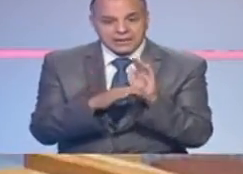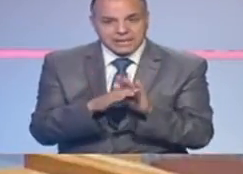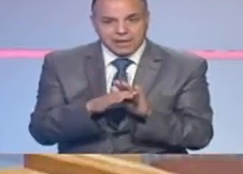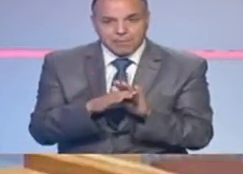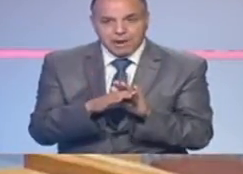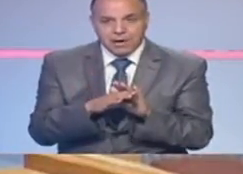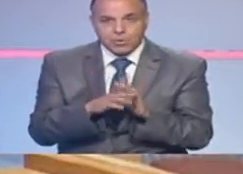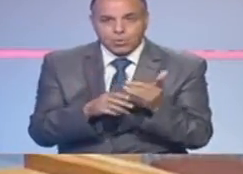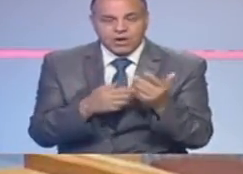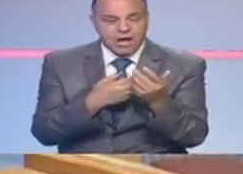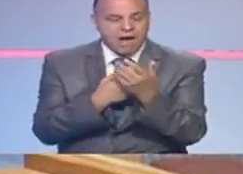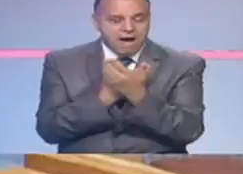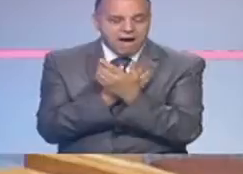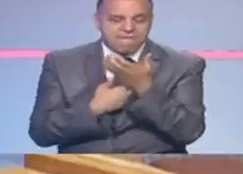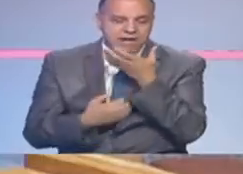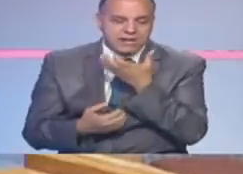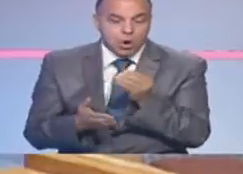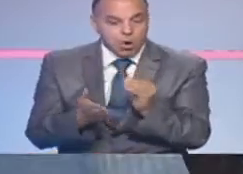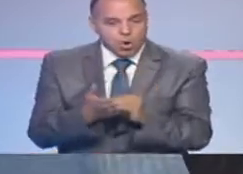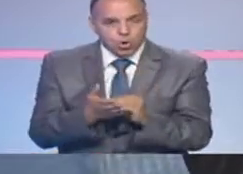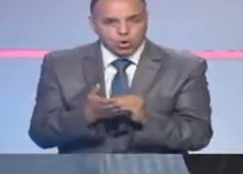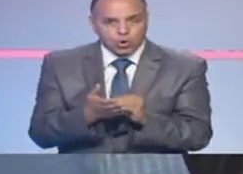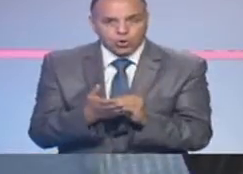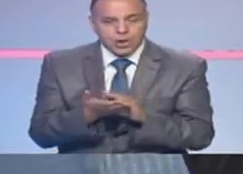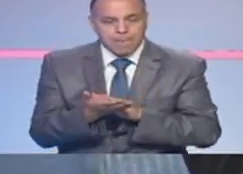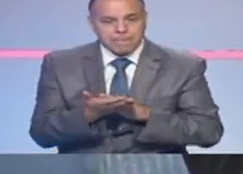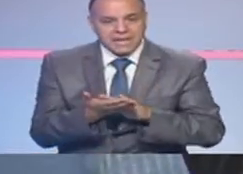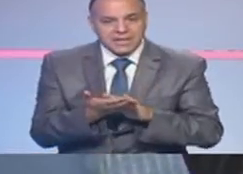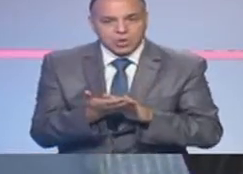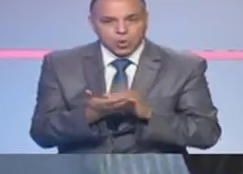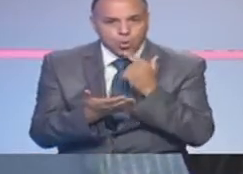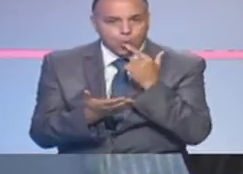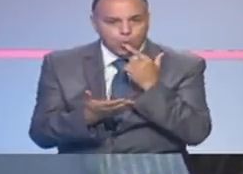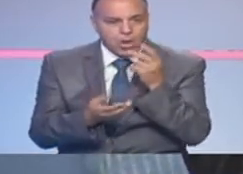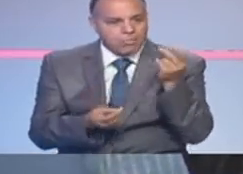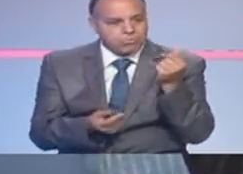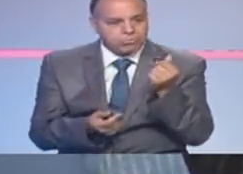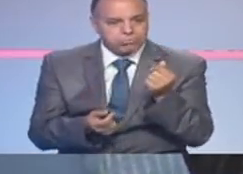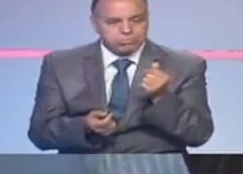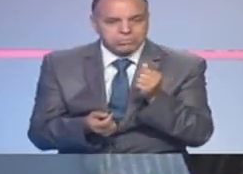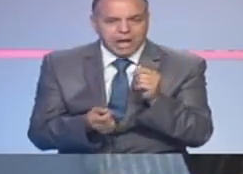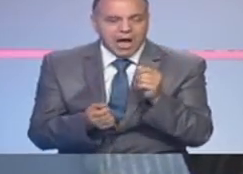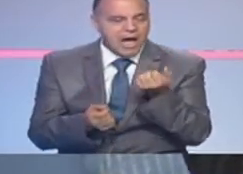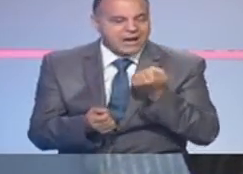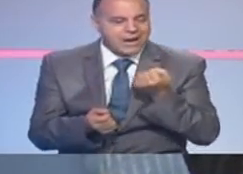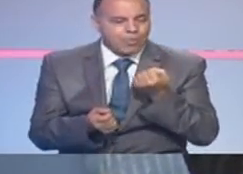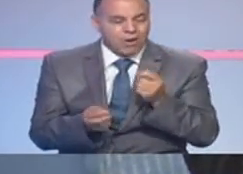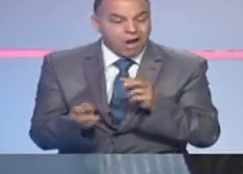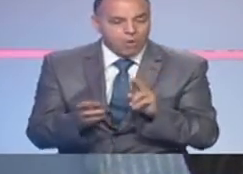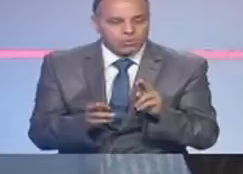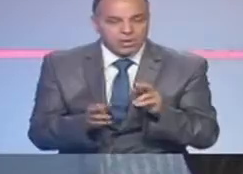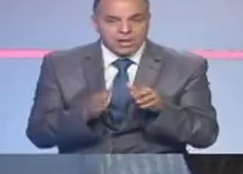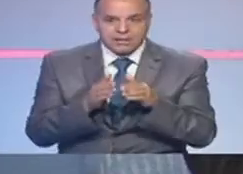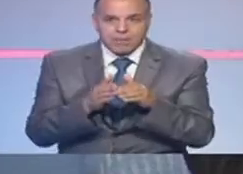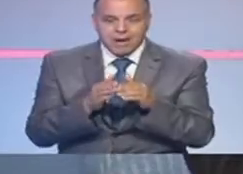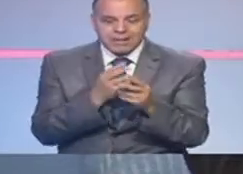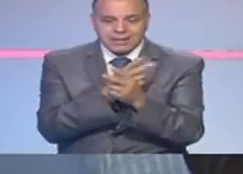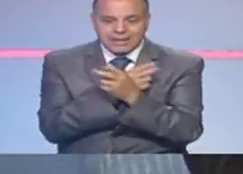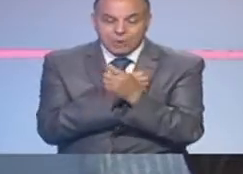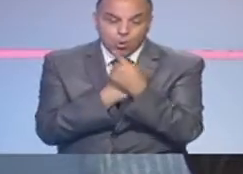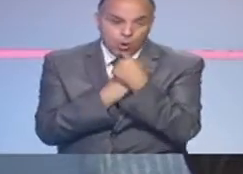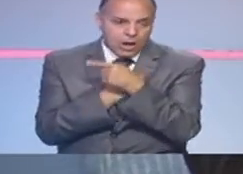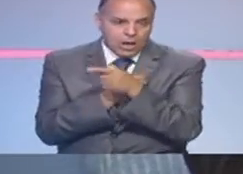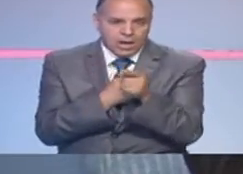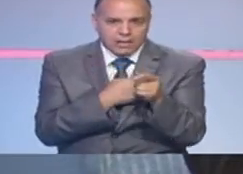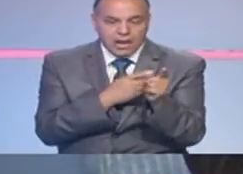عدم استخدام افغانستان مجددا من السطر او ملاذا لتنظيمات ارهابيه كما دعت حركه طالبان